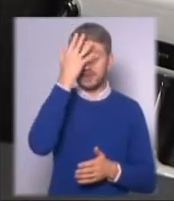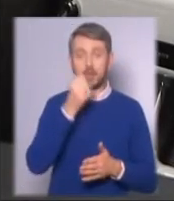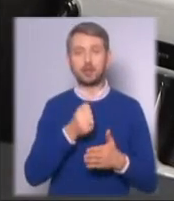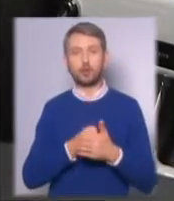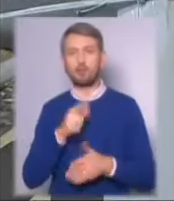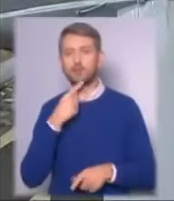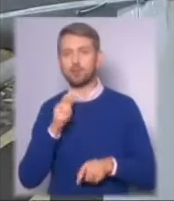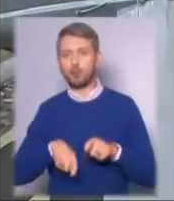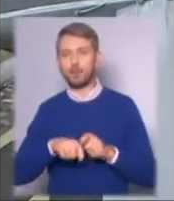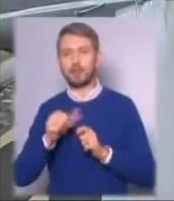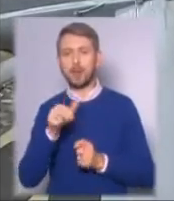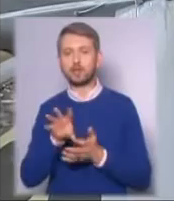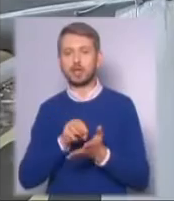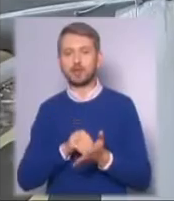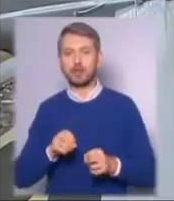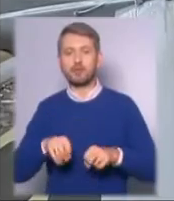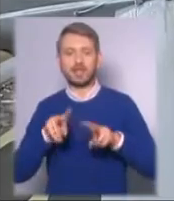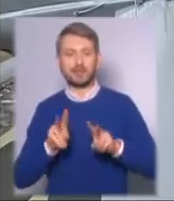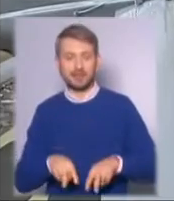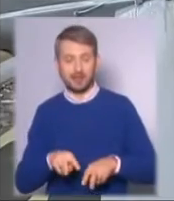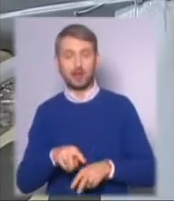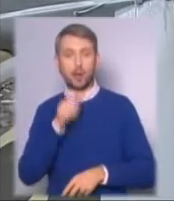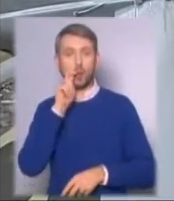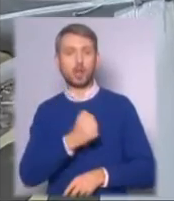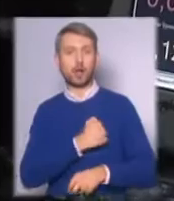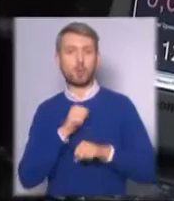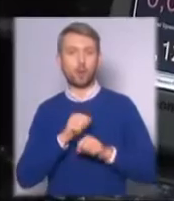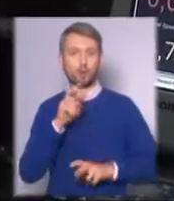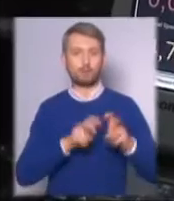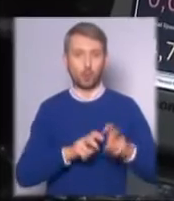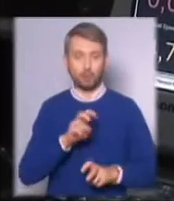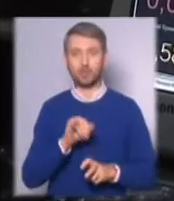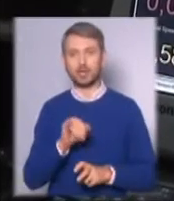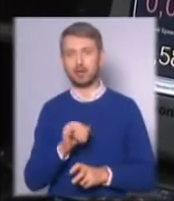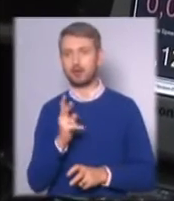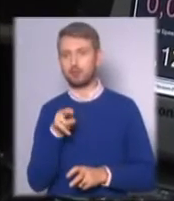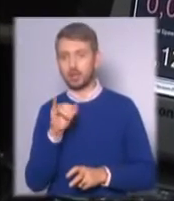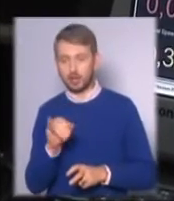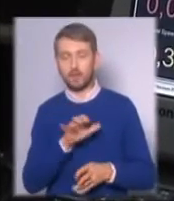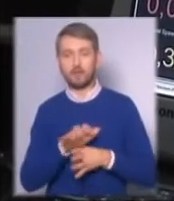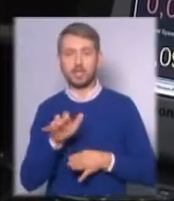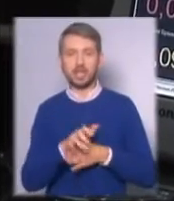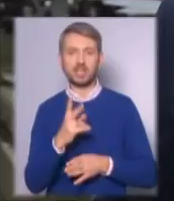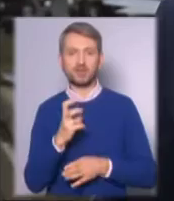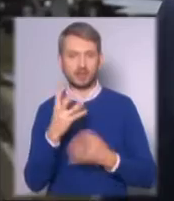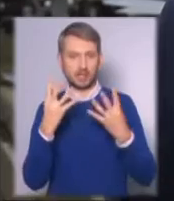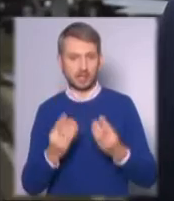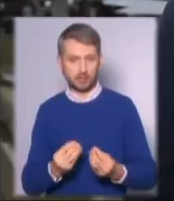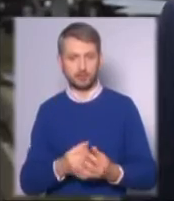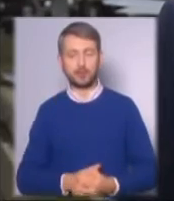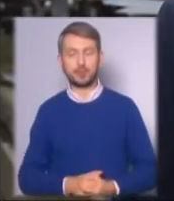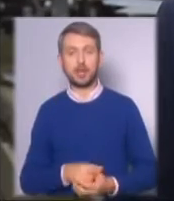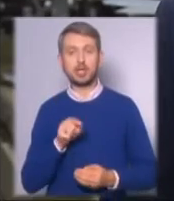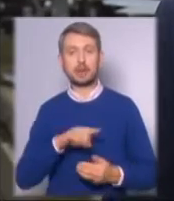фахівці «Укроборонпрому» та науковці КПІ витратили 200 днів. На реалізацію ж проєкту серійного виробництва пішло менше року. Тут